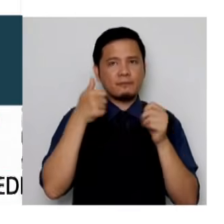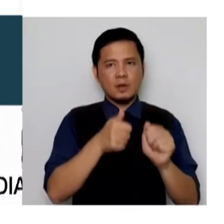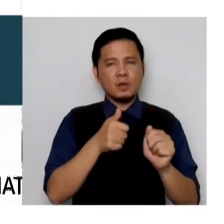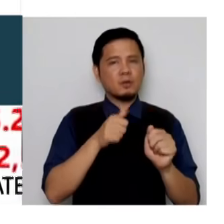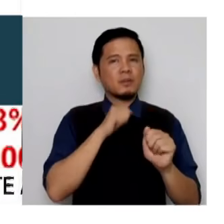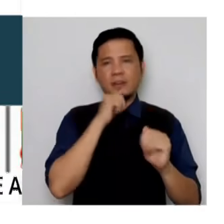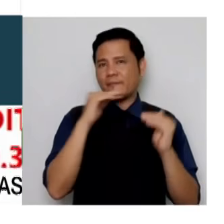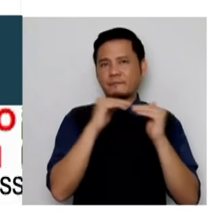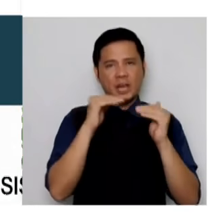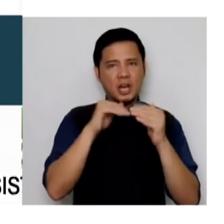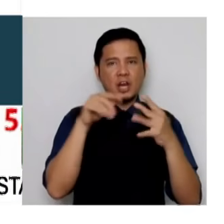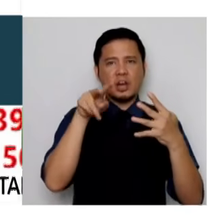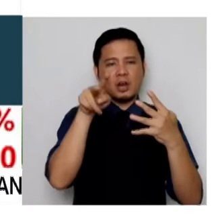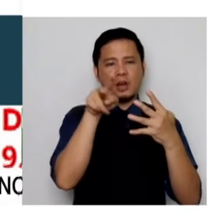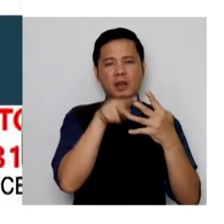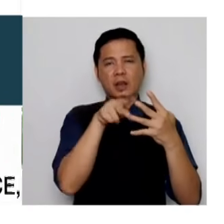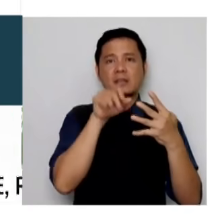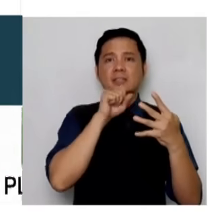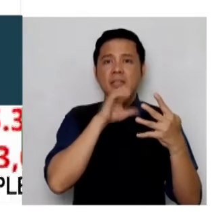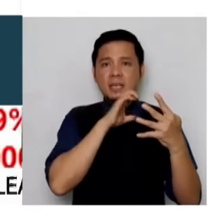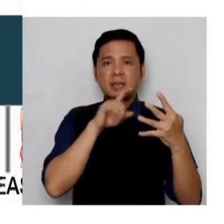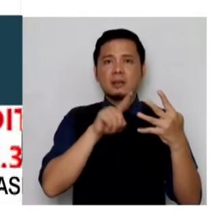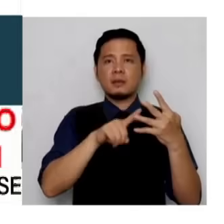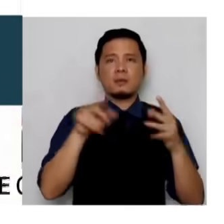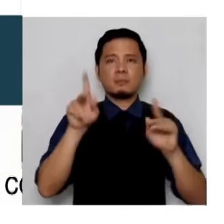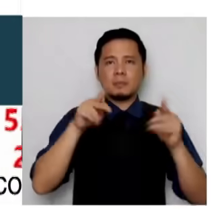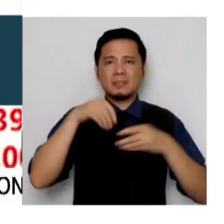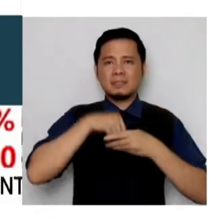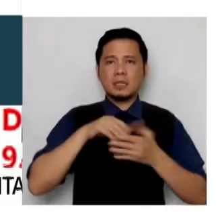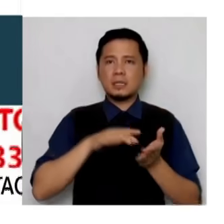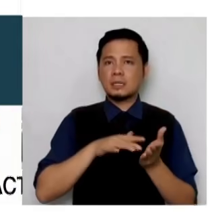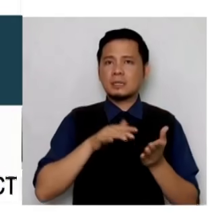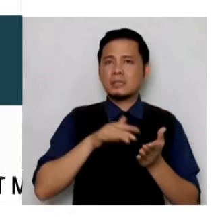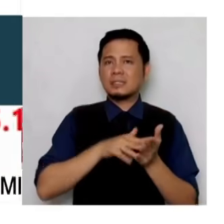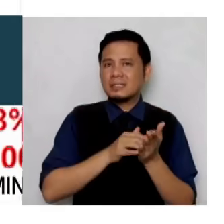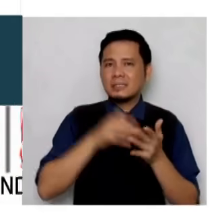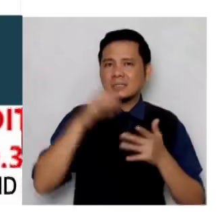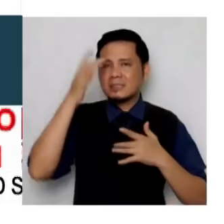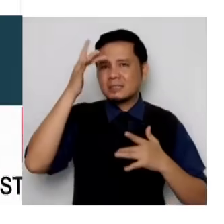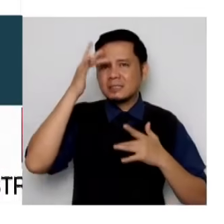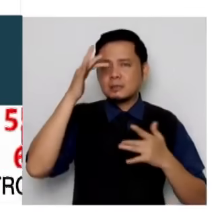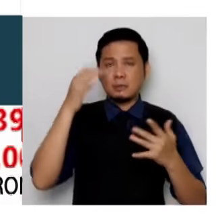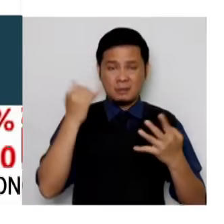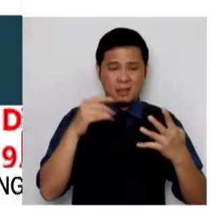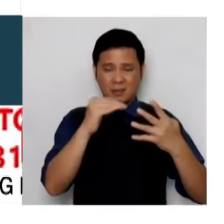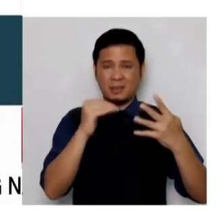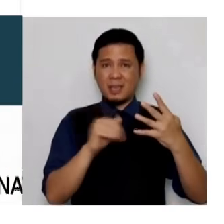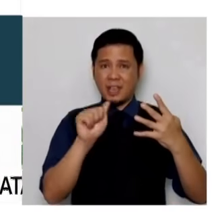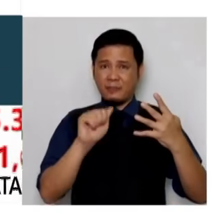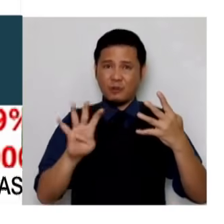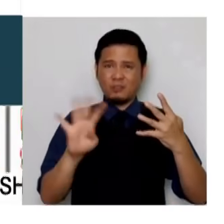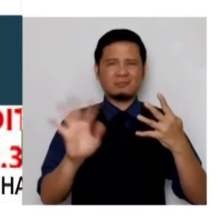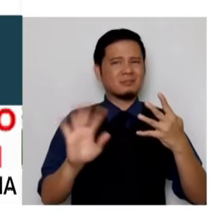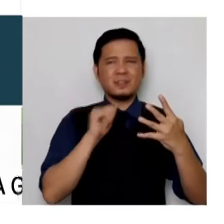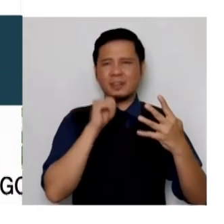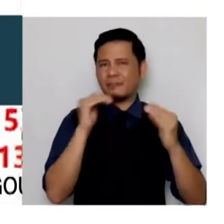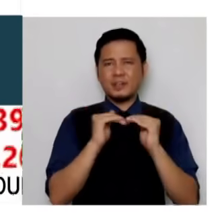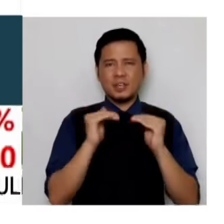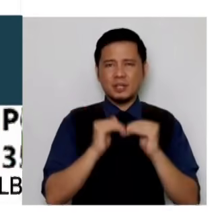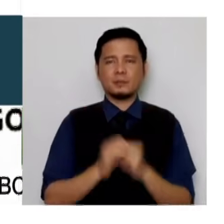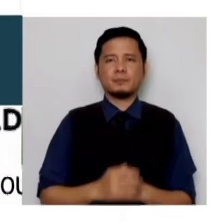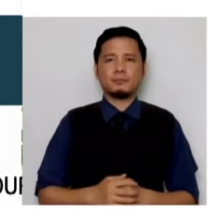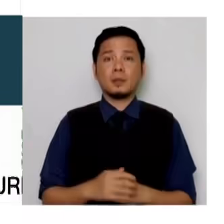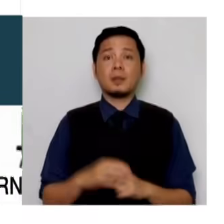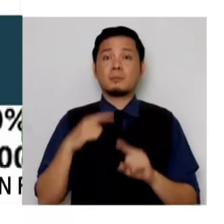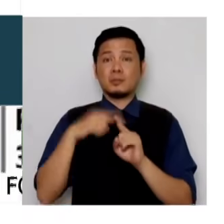A2, doon sa mga senior citizens tsaka persons with comorbidity kung bubuksan na natin, no? Tsaka yung natanggap nating